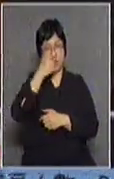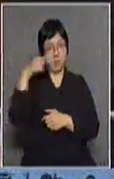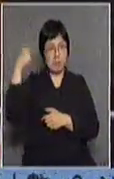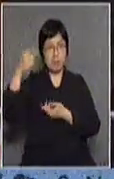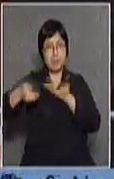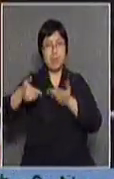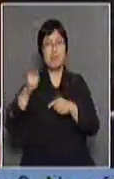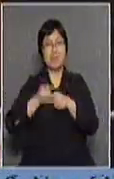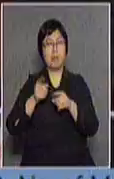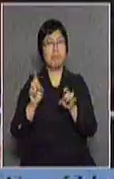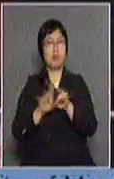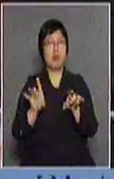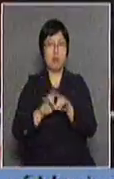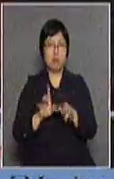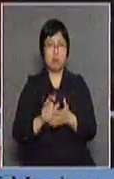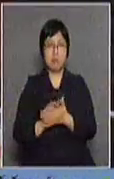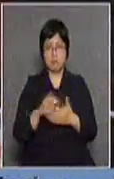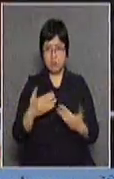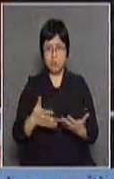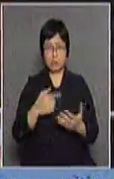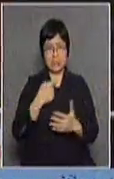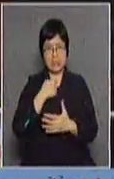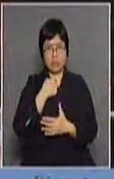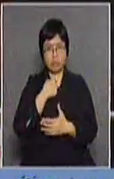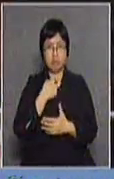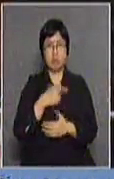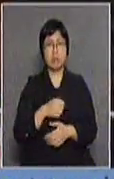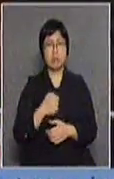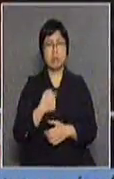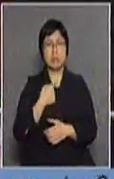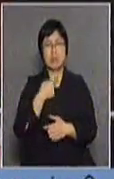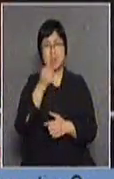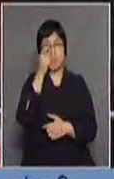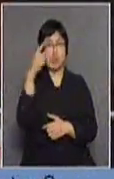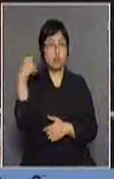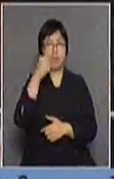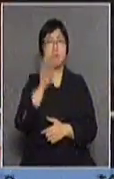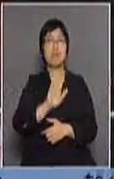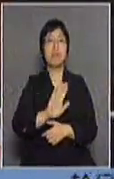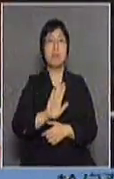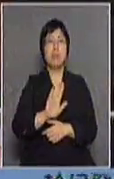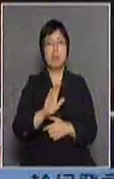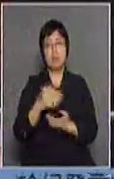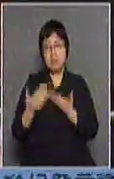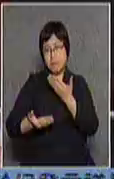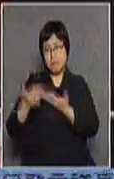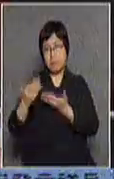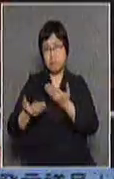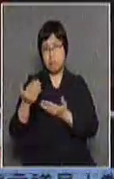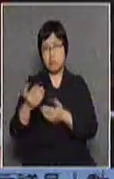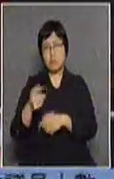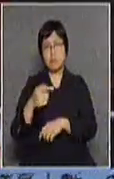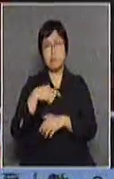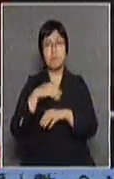的不同。我們今天爭取的不是特權，甚至乎連